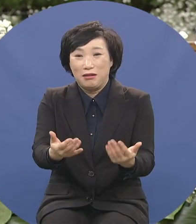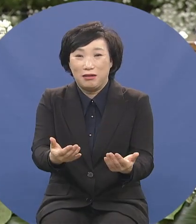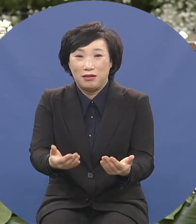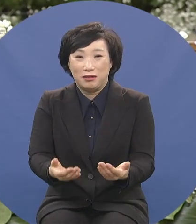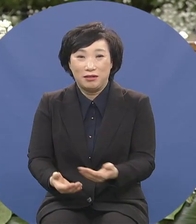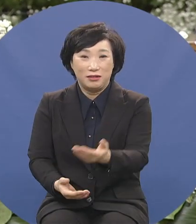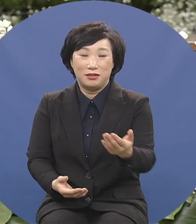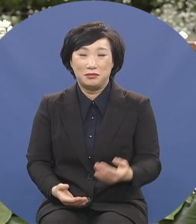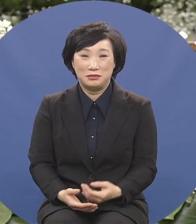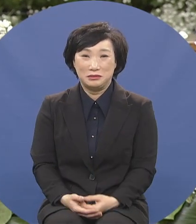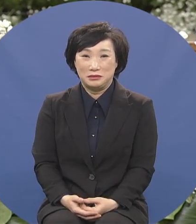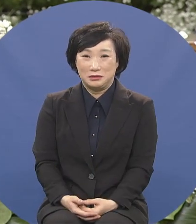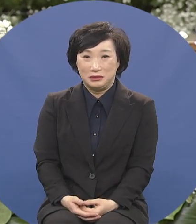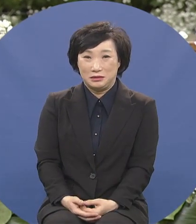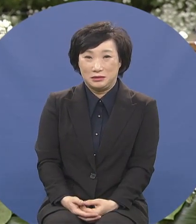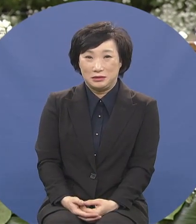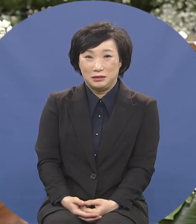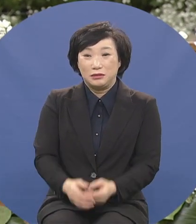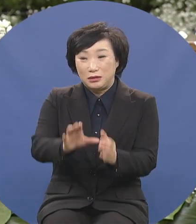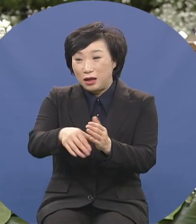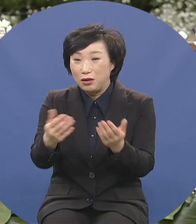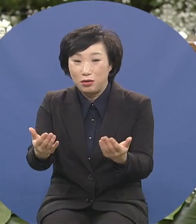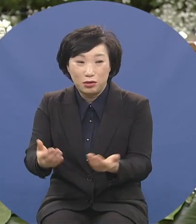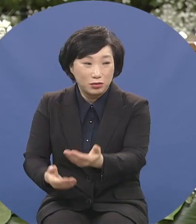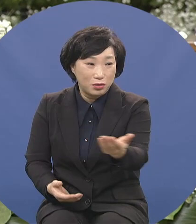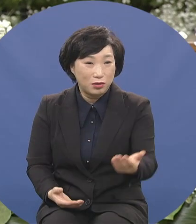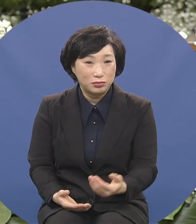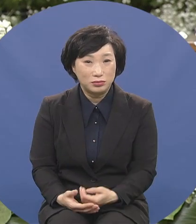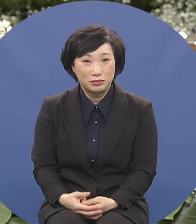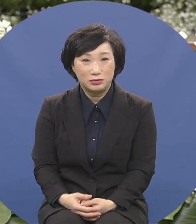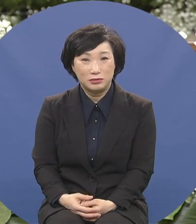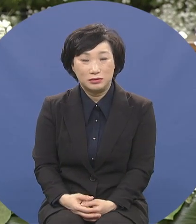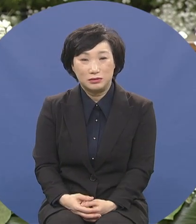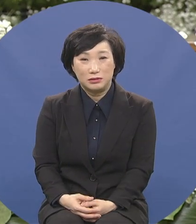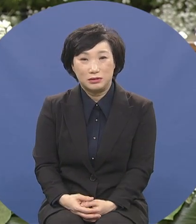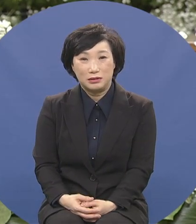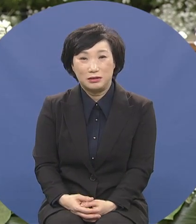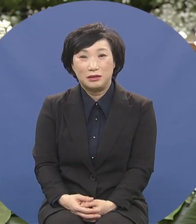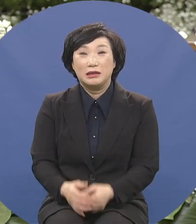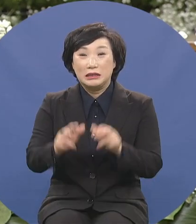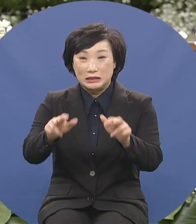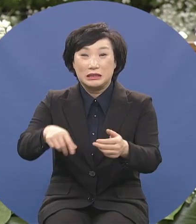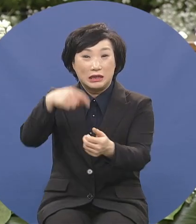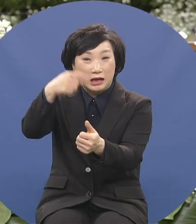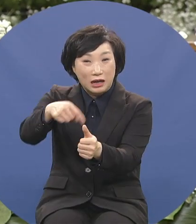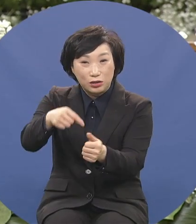어찌할까? 그때 어찌할까? 이렇게 일러줘도